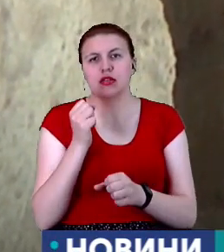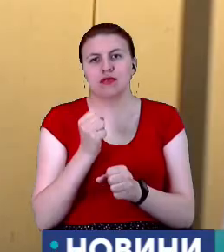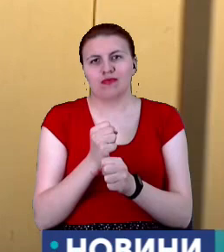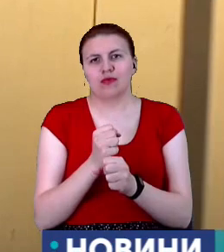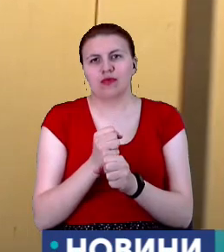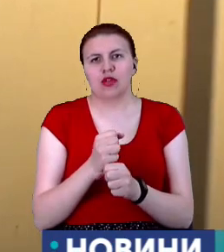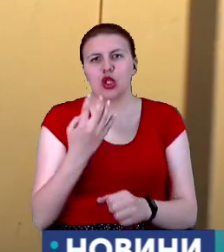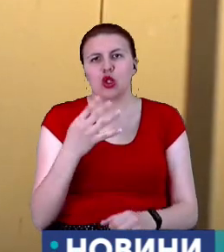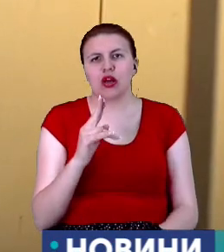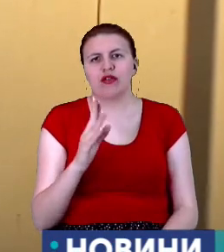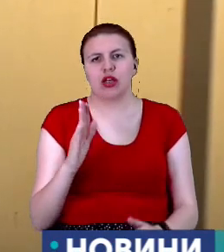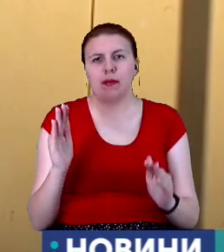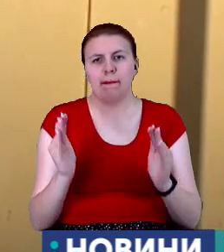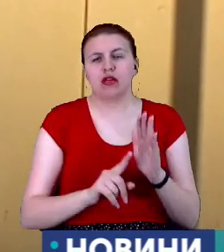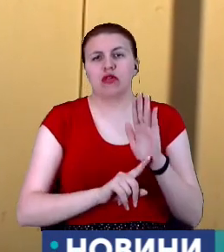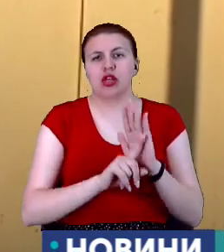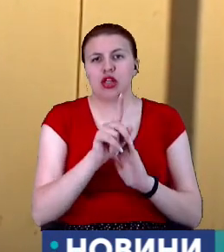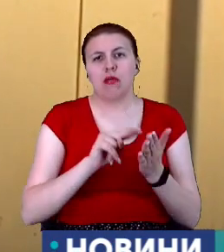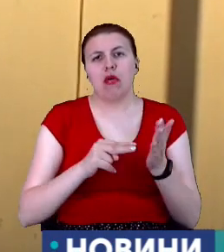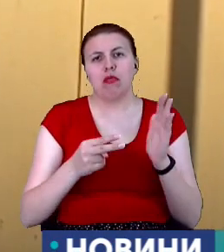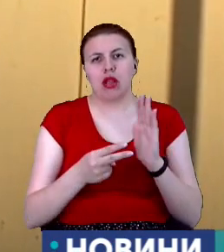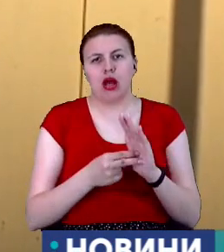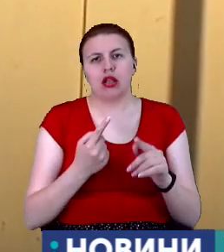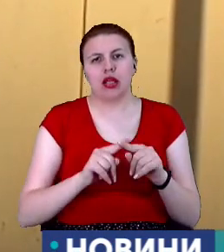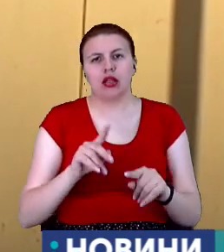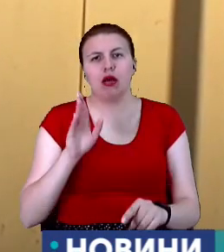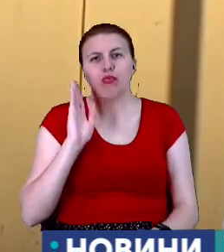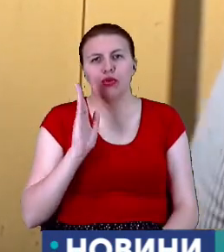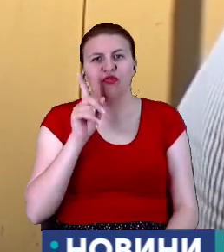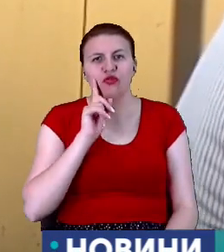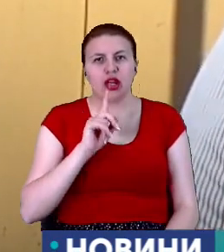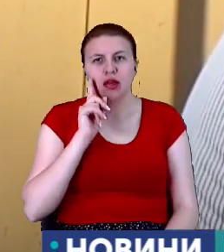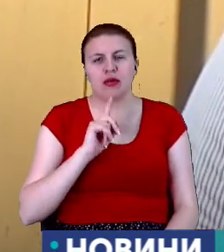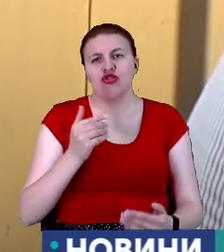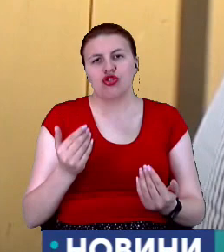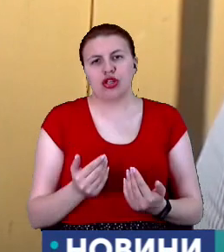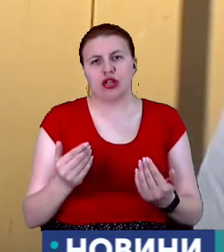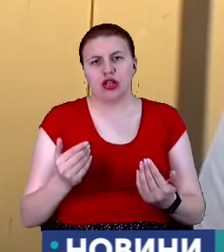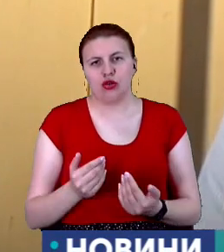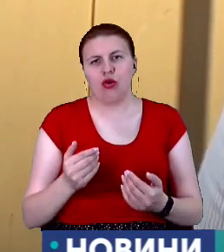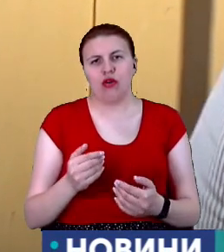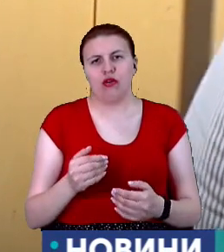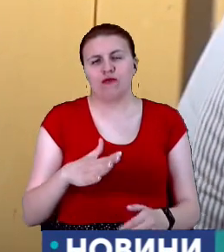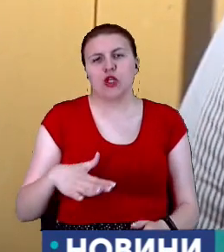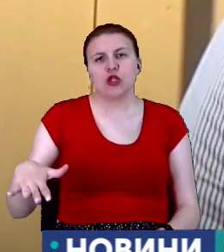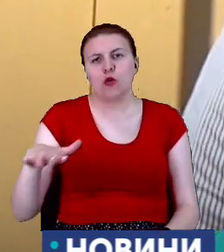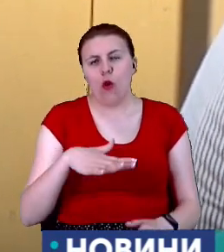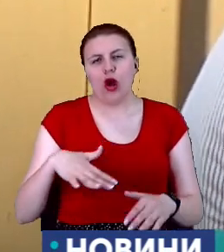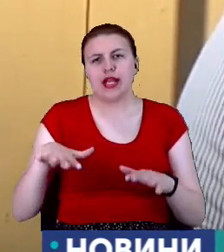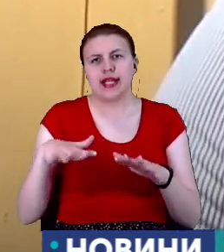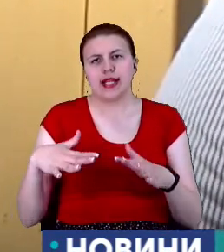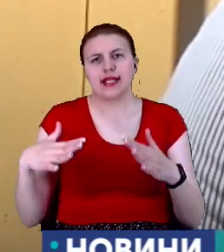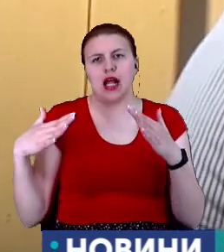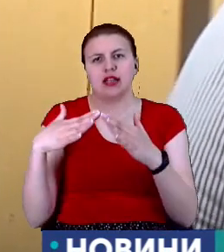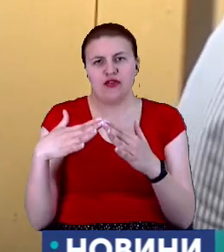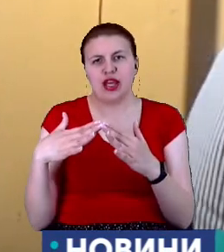менше. Изначально планировалось, что это будет временное жилье при активизации активных действий в зоне, скажем так, столкновения. Мирные